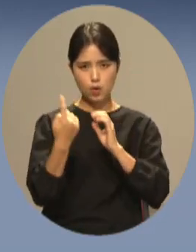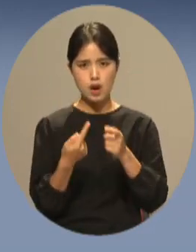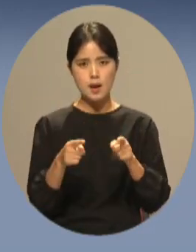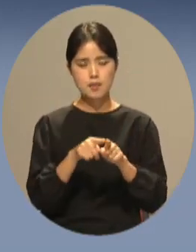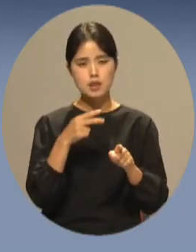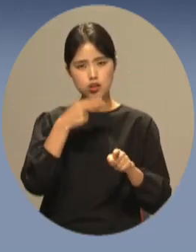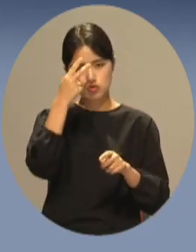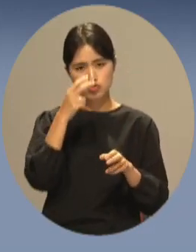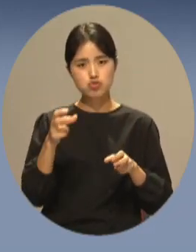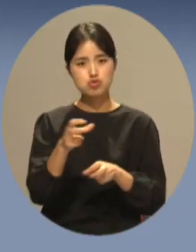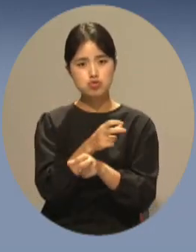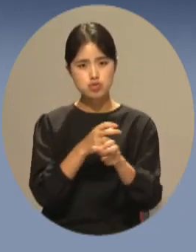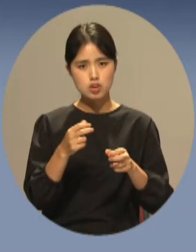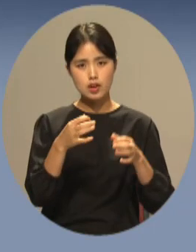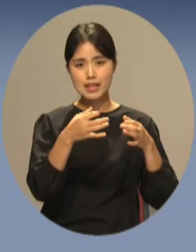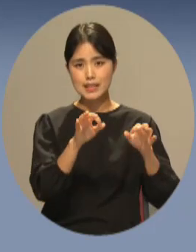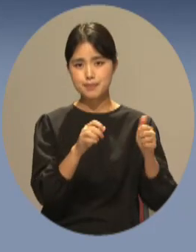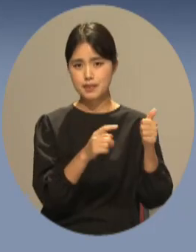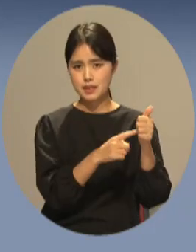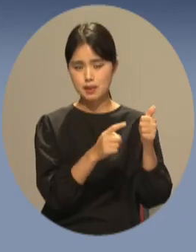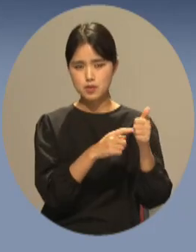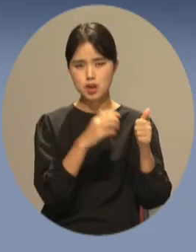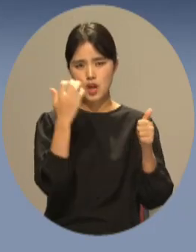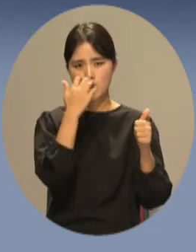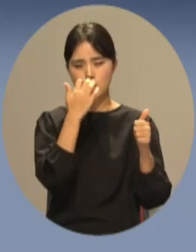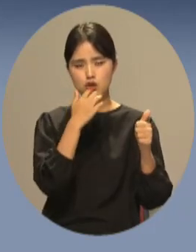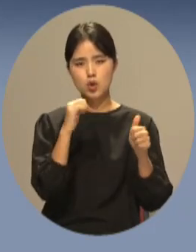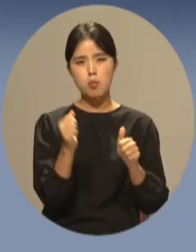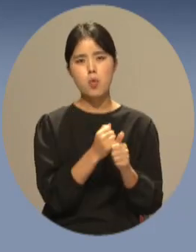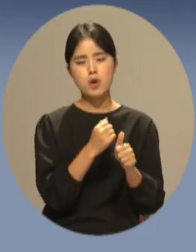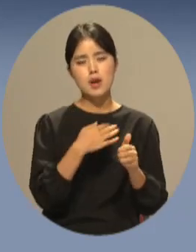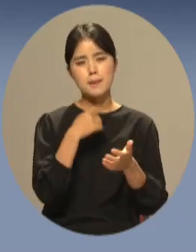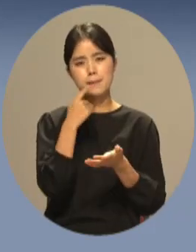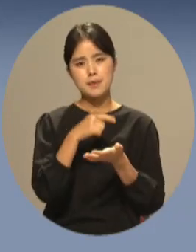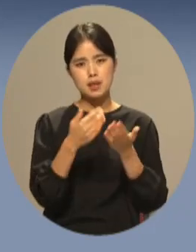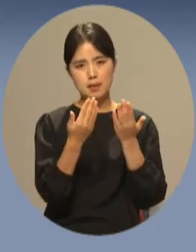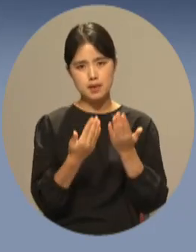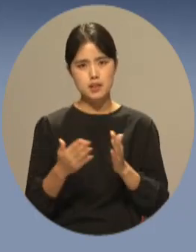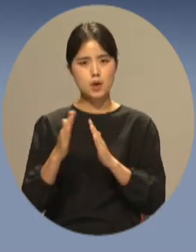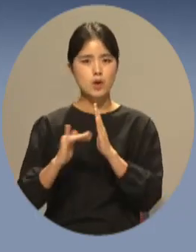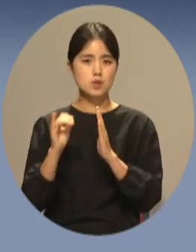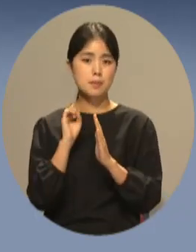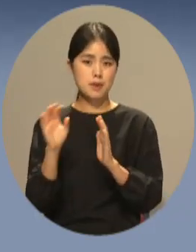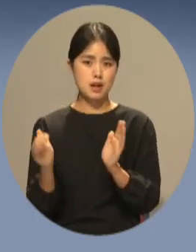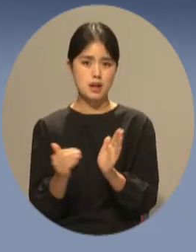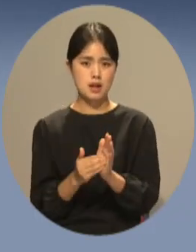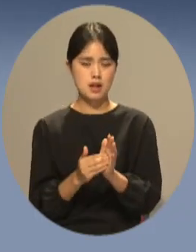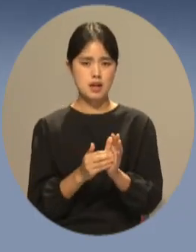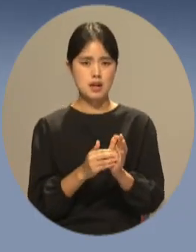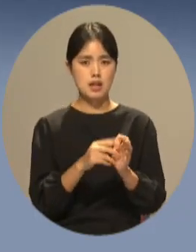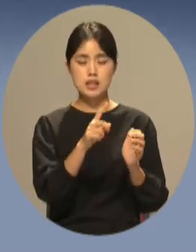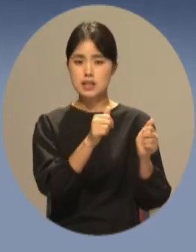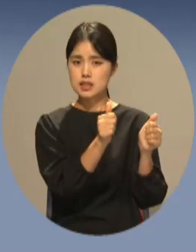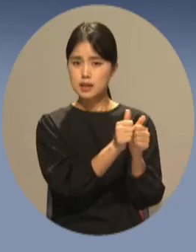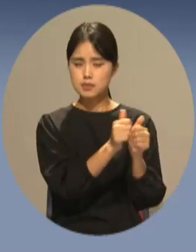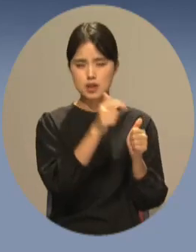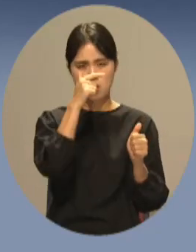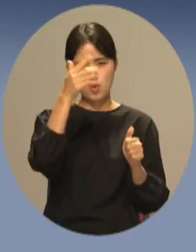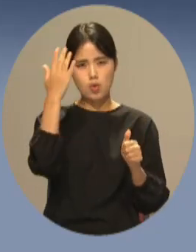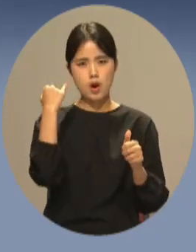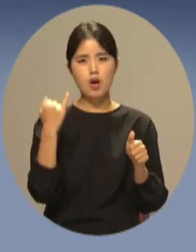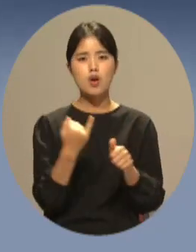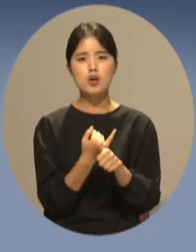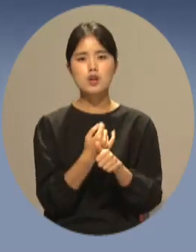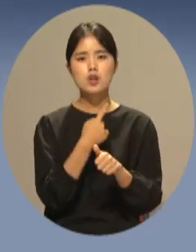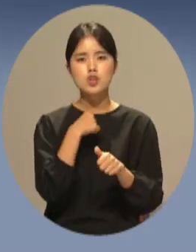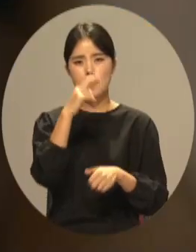술을 마시던 김모 씨에게 성폭행 피해를 입었다고 호소한 것으로 전해졌습니다. 김 씨는 여성의 과거 연인이었던